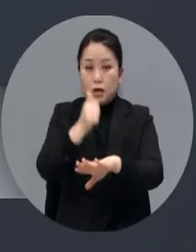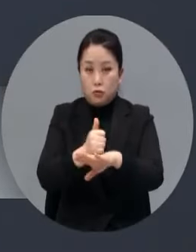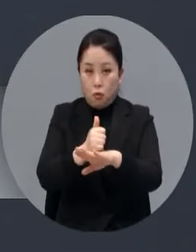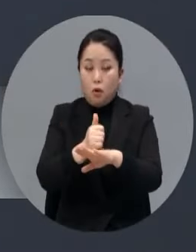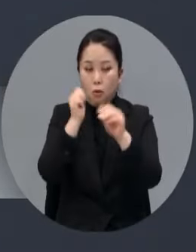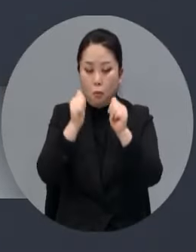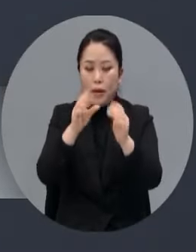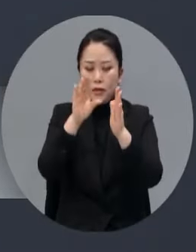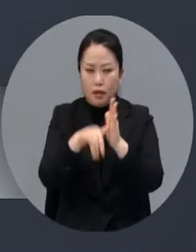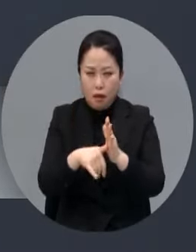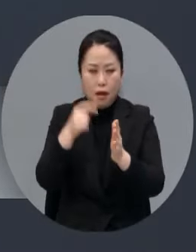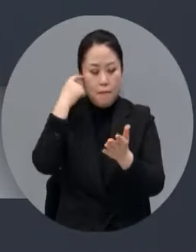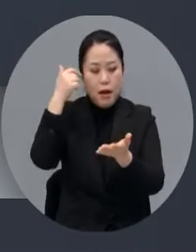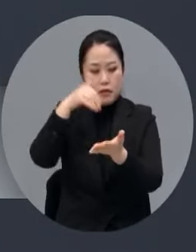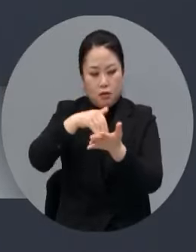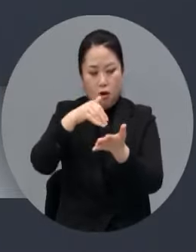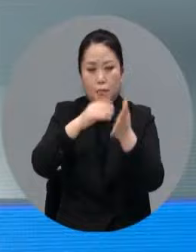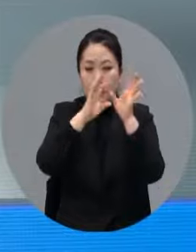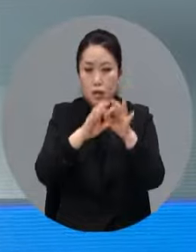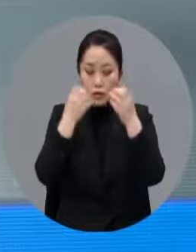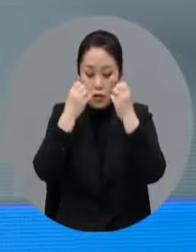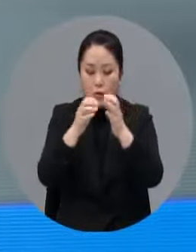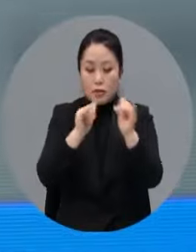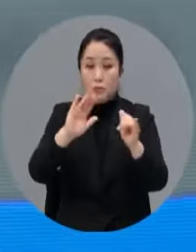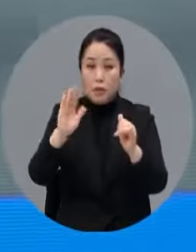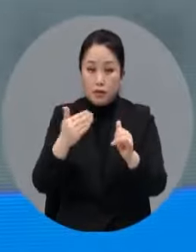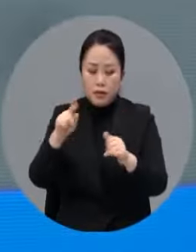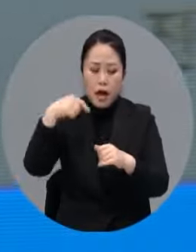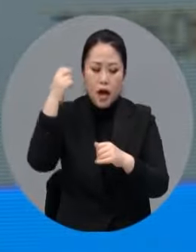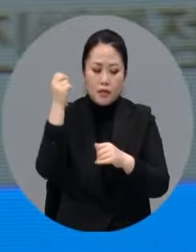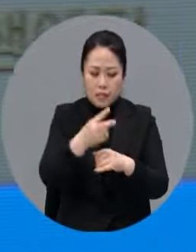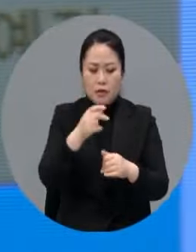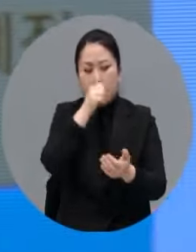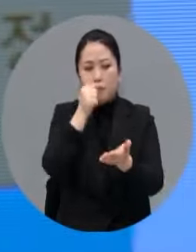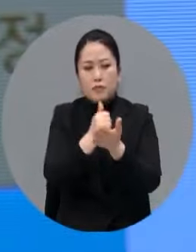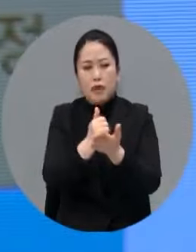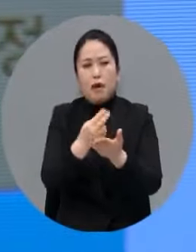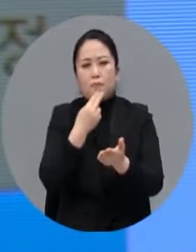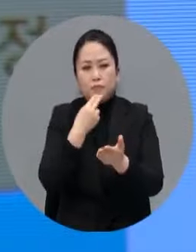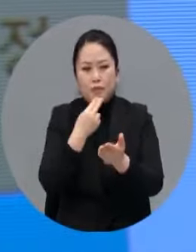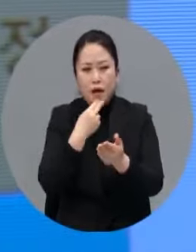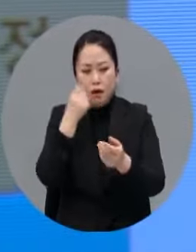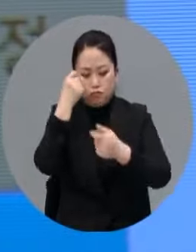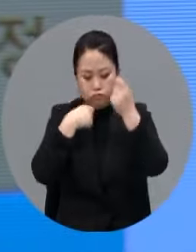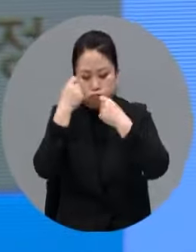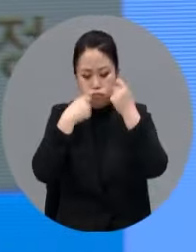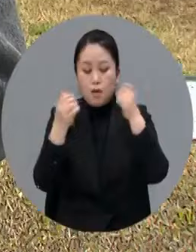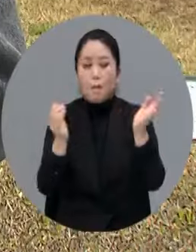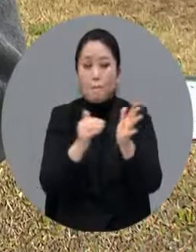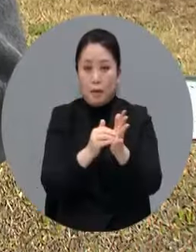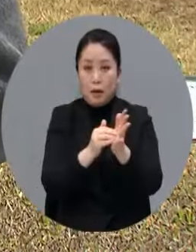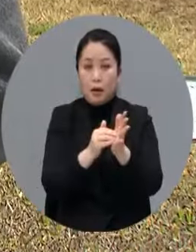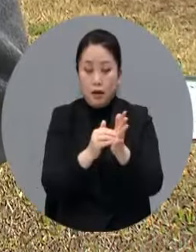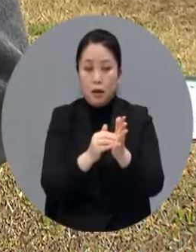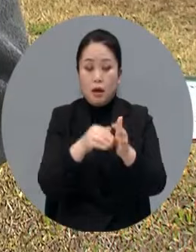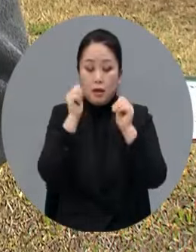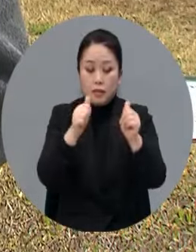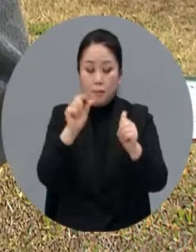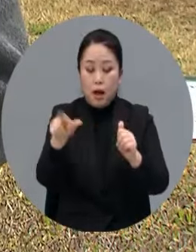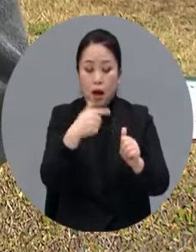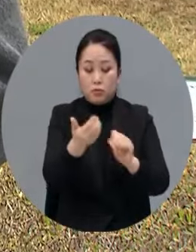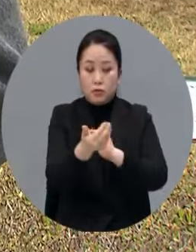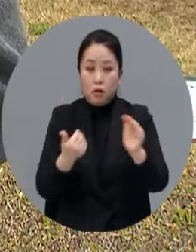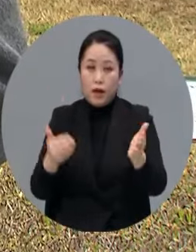반성하며 새 사람이 돼 다시는 어떤 범죄도 저지르지 않겠다며 눈물을 보였습니다. 정유정은 재판 하루